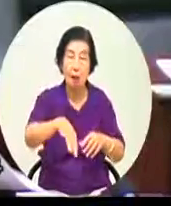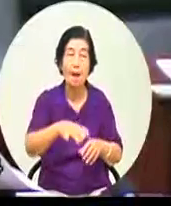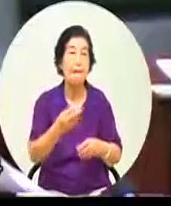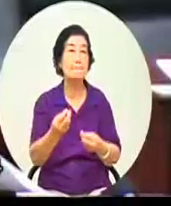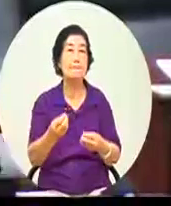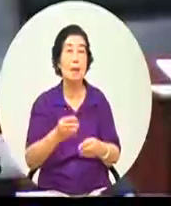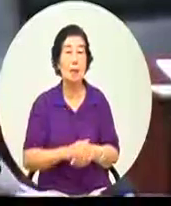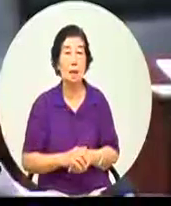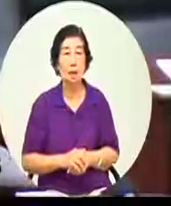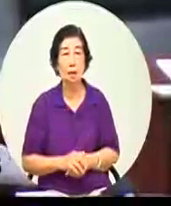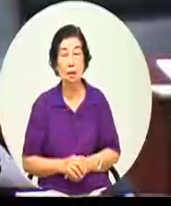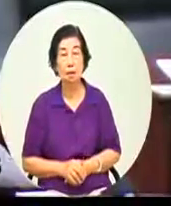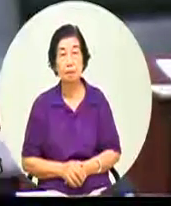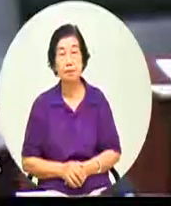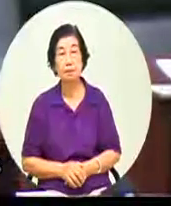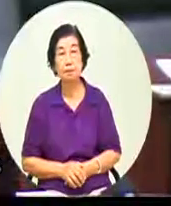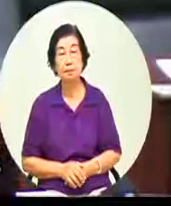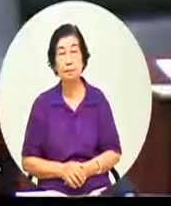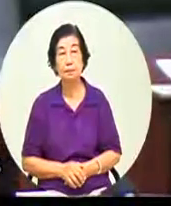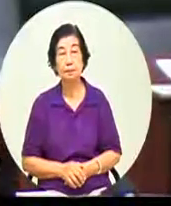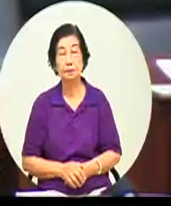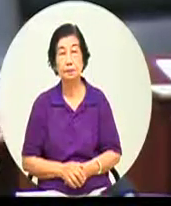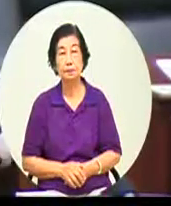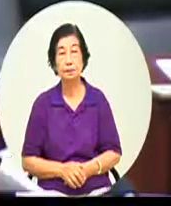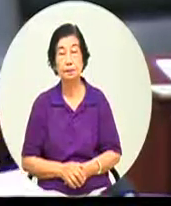的东西？